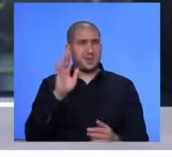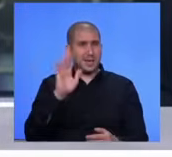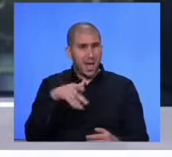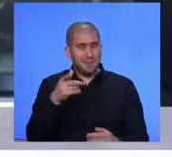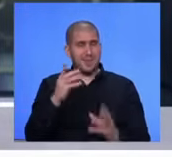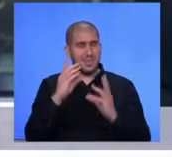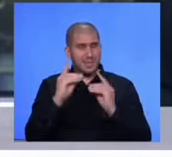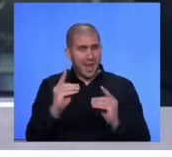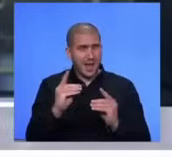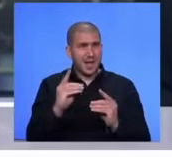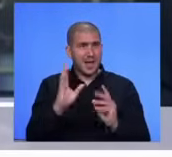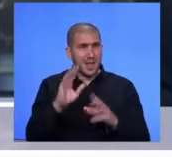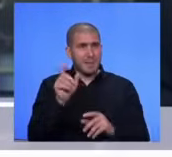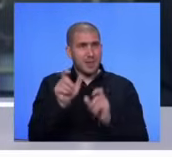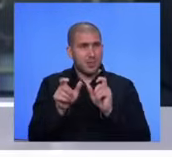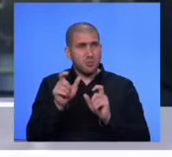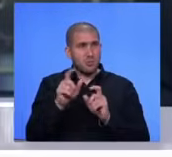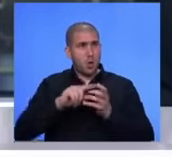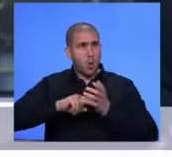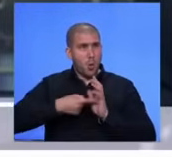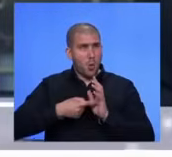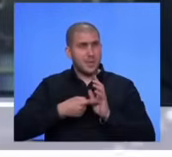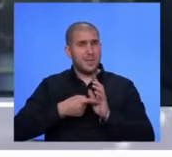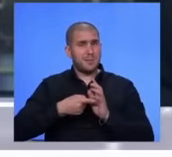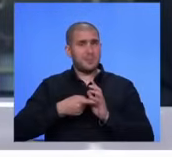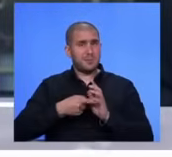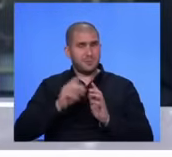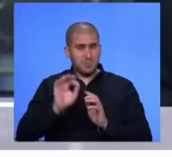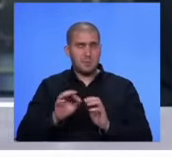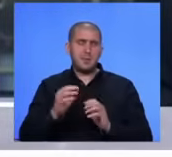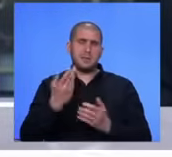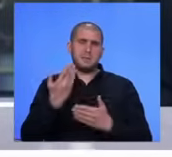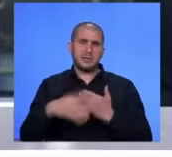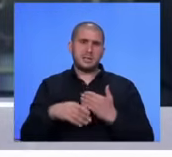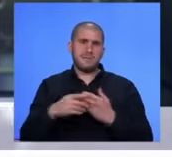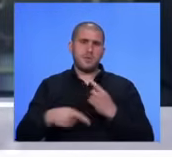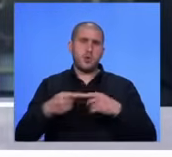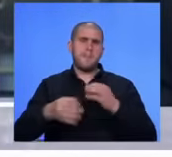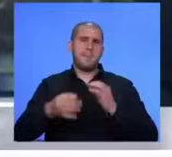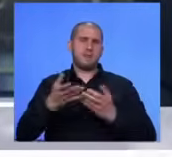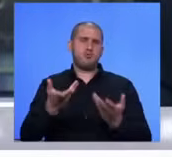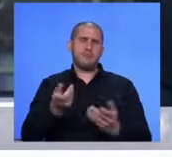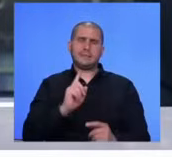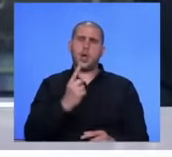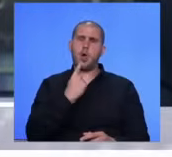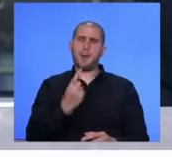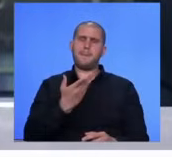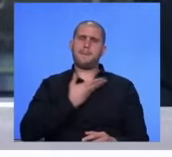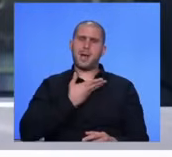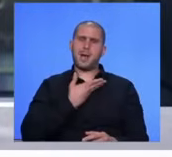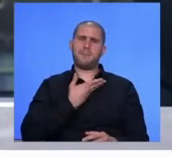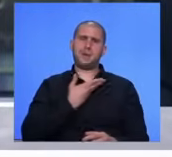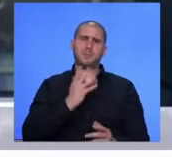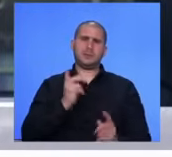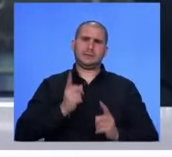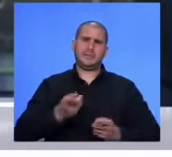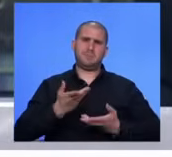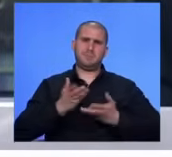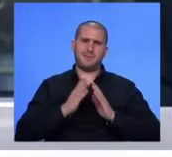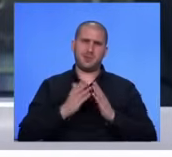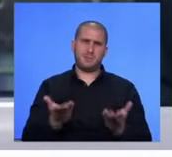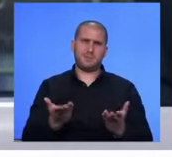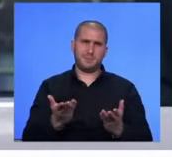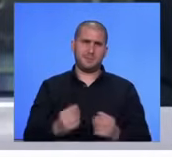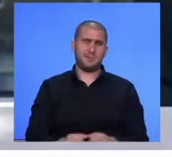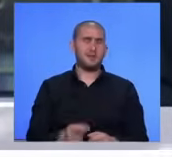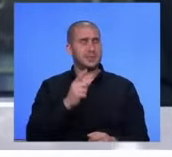מודריק. גם אלה שחותרים תחתיה זוכים ליומם בבית המשפט. זה לא אומר שהם מקבלים את מבוקשם. תודה רבה, שופט מודריק. זה